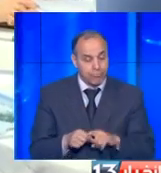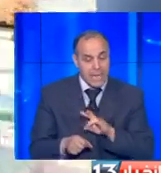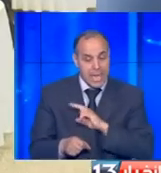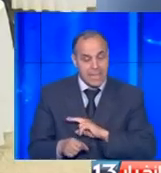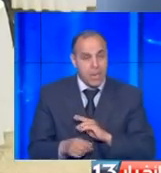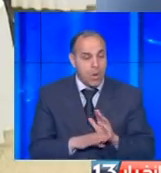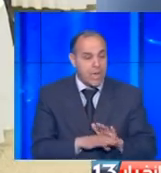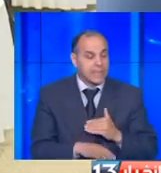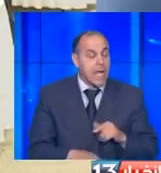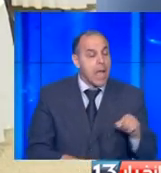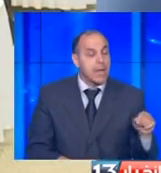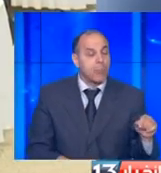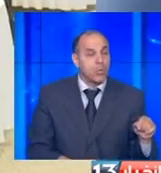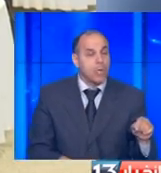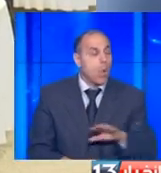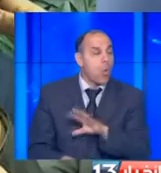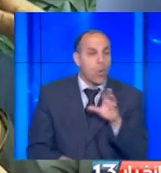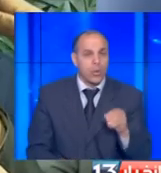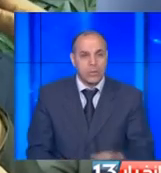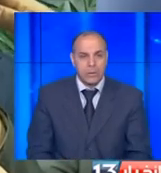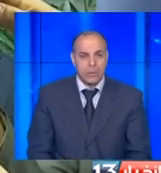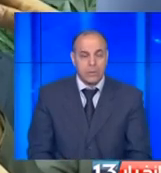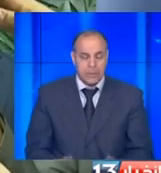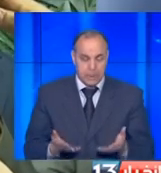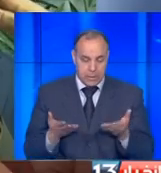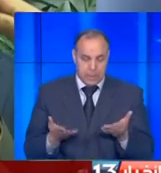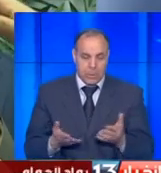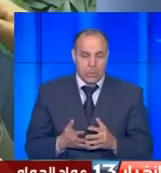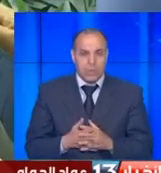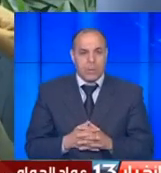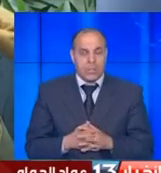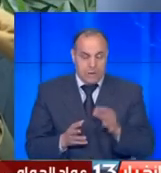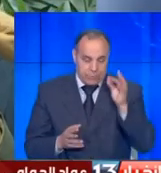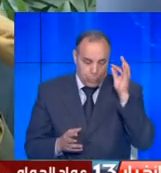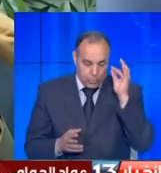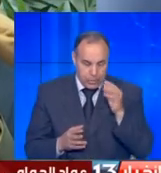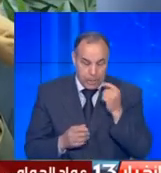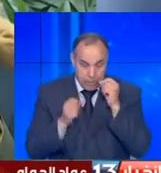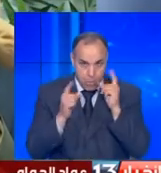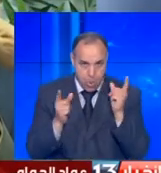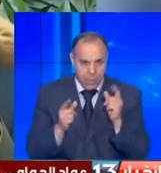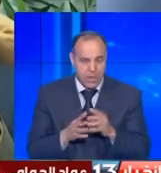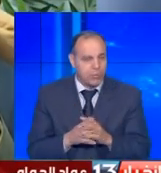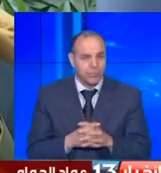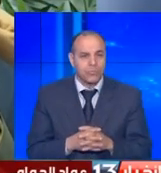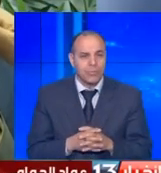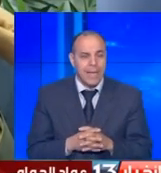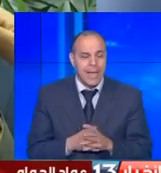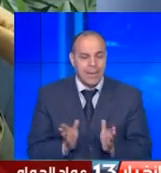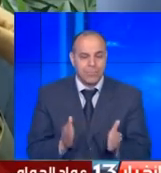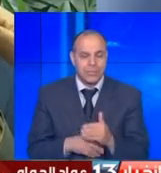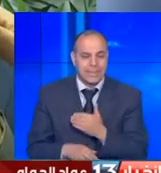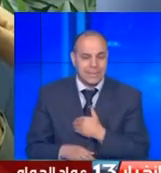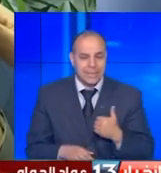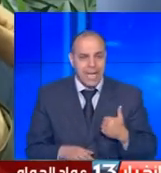الوقاية والرعاية الصحية للجميع. والآن في تونس رؤيتنا أنه القطاع الصحي